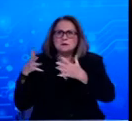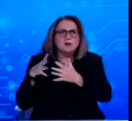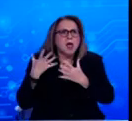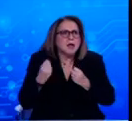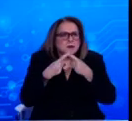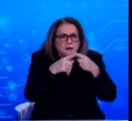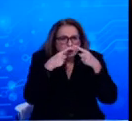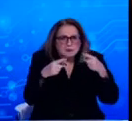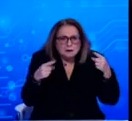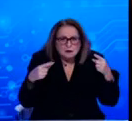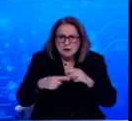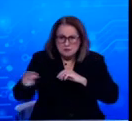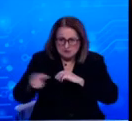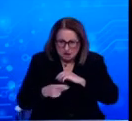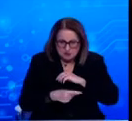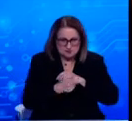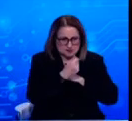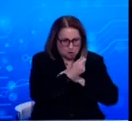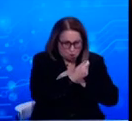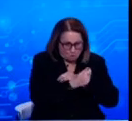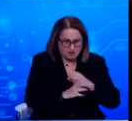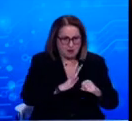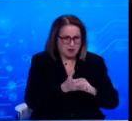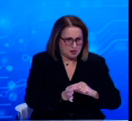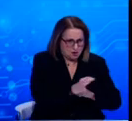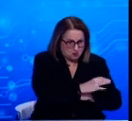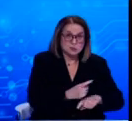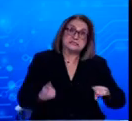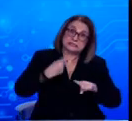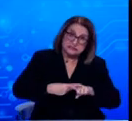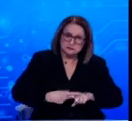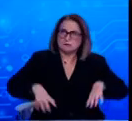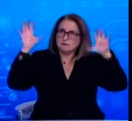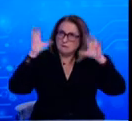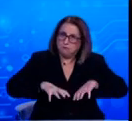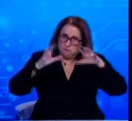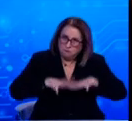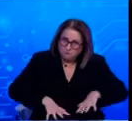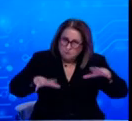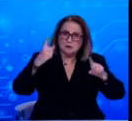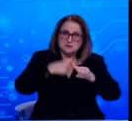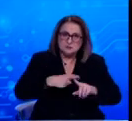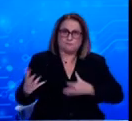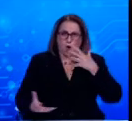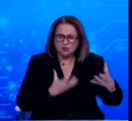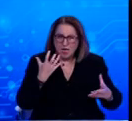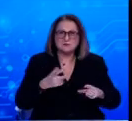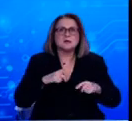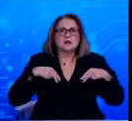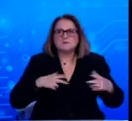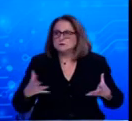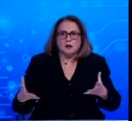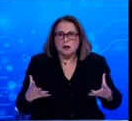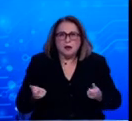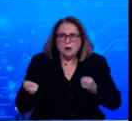θέματα, μεταναστευτικό οικονομία, αλλά και φυσικές καταστροφές. Ειδικά όμως τον πόλεμο για την υγεία,